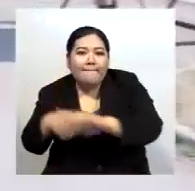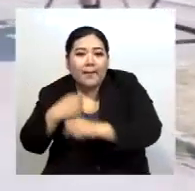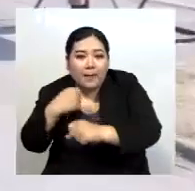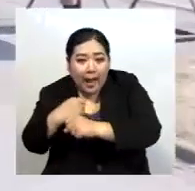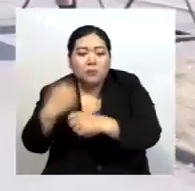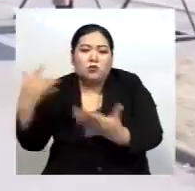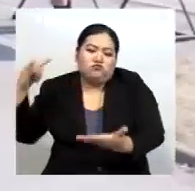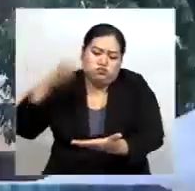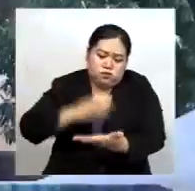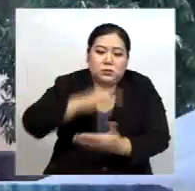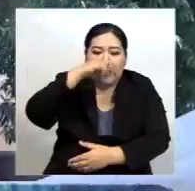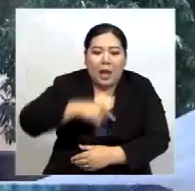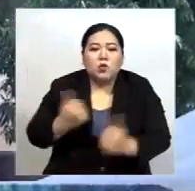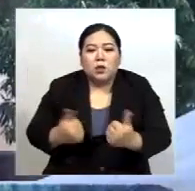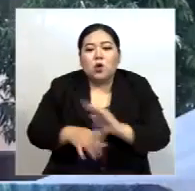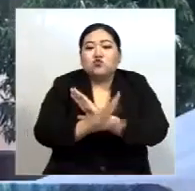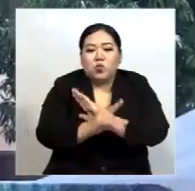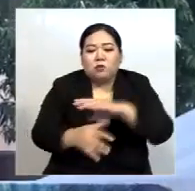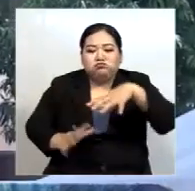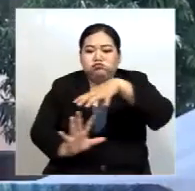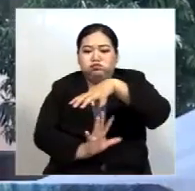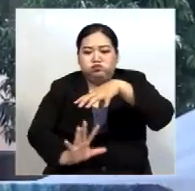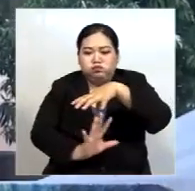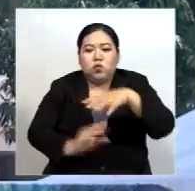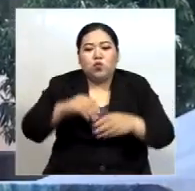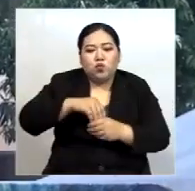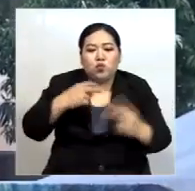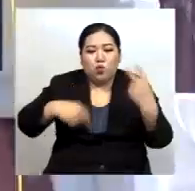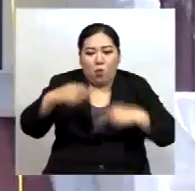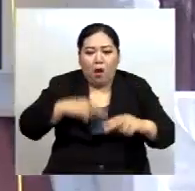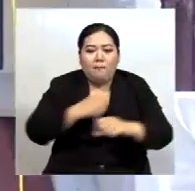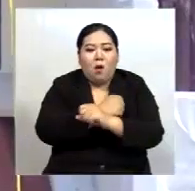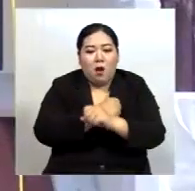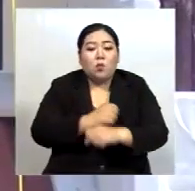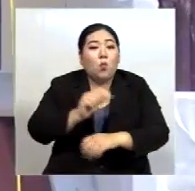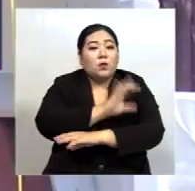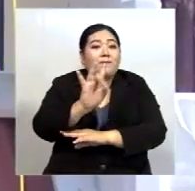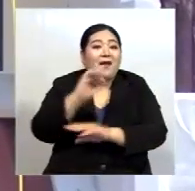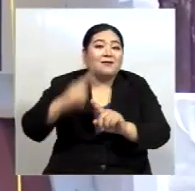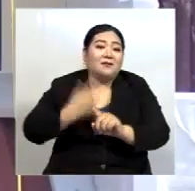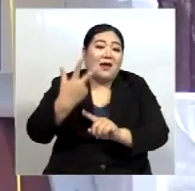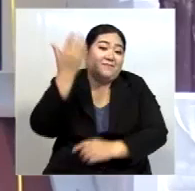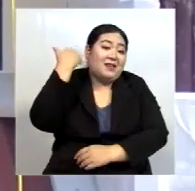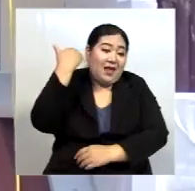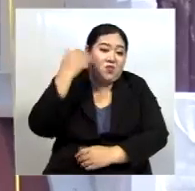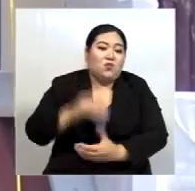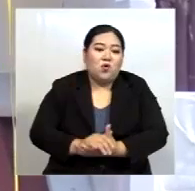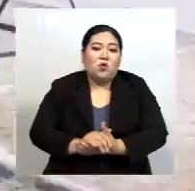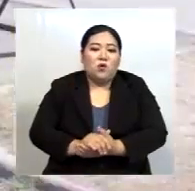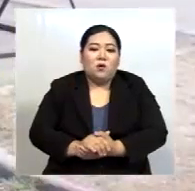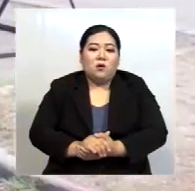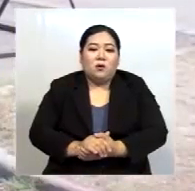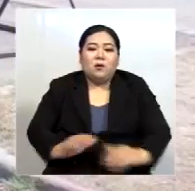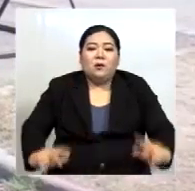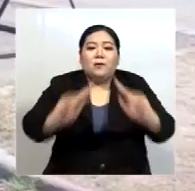ระวังเชื้อไวรัสโควิด-19 ที่อาคารรับรองสัตหีบตั้งแต่วันที่8มีนาคมที่ผ่านมาค่ะซึ่งหลังจาก